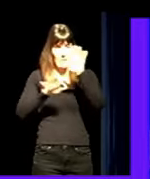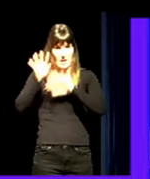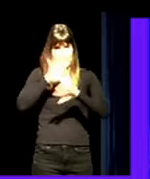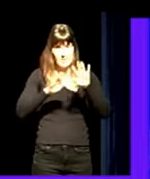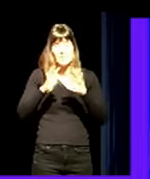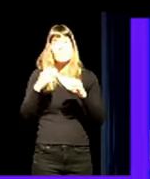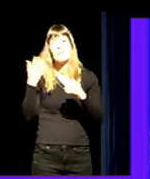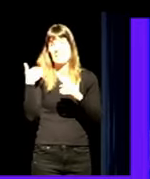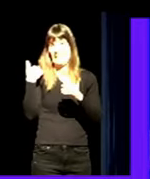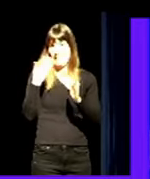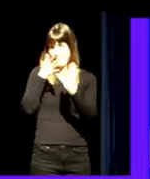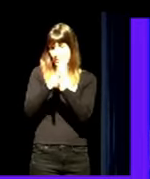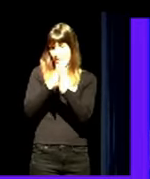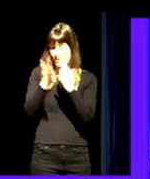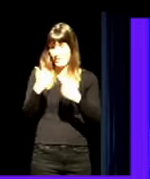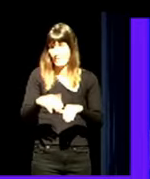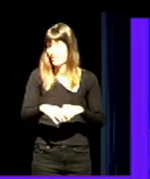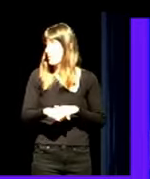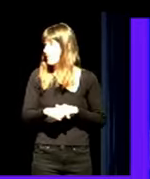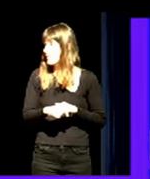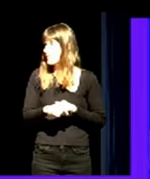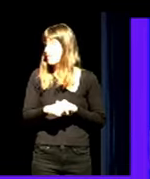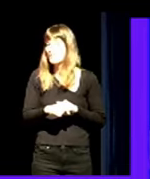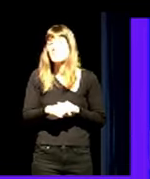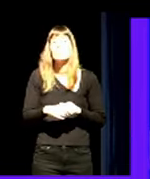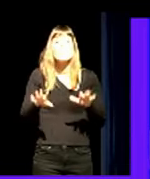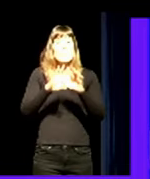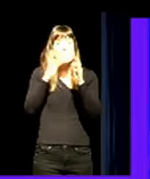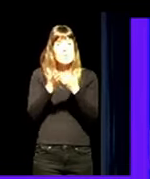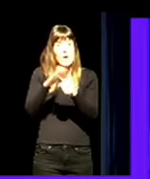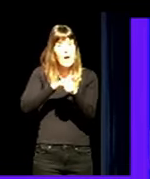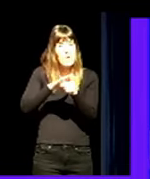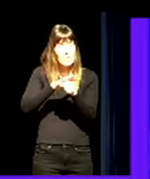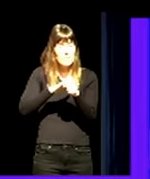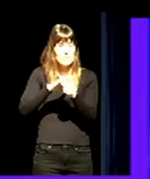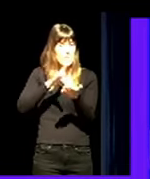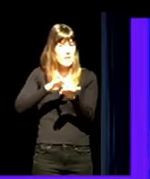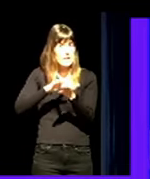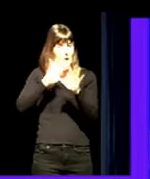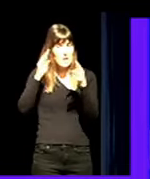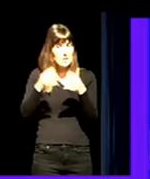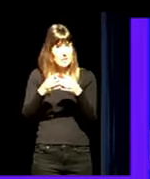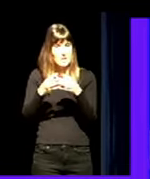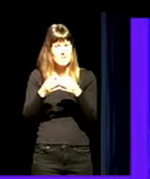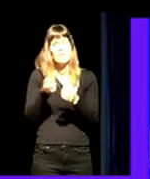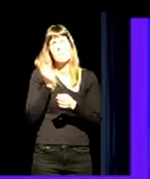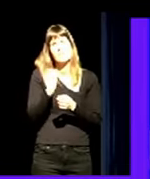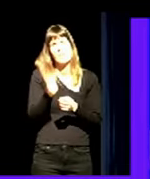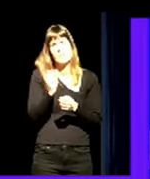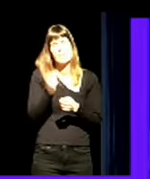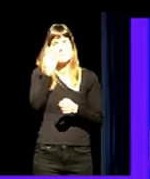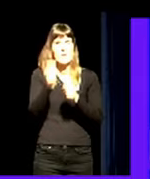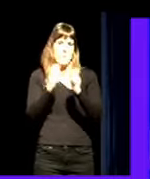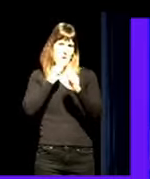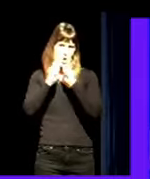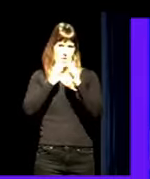dut, ez da? Dakagu mundu digital. Claro, askotan, bai, hiri kasetariek, pues,